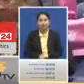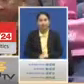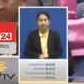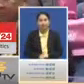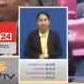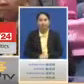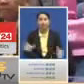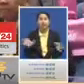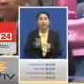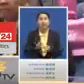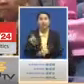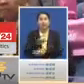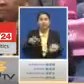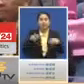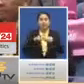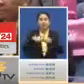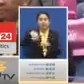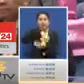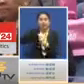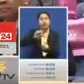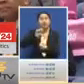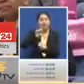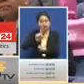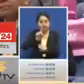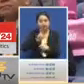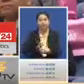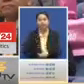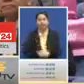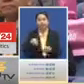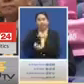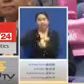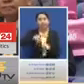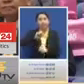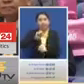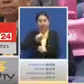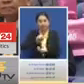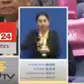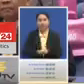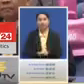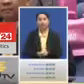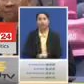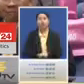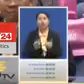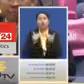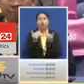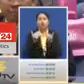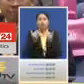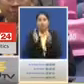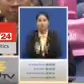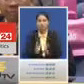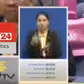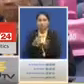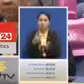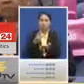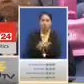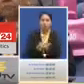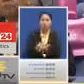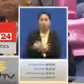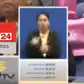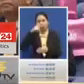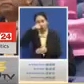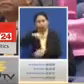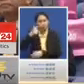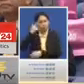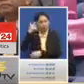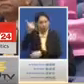คืออาการเศรษฐกิจเมื่อพูดถึงเรื่องเศรษฐกิจนี่นักวิชาการหรือนักเศรษฐศาสตร์นักเศรษฐกิจบางท่านนี่เก่งมาก